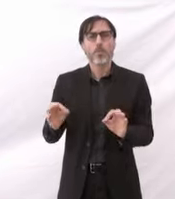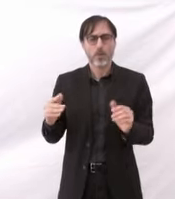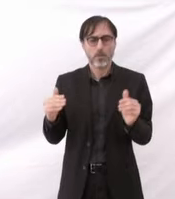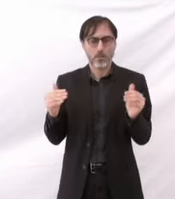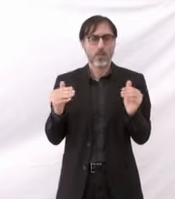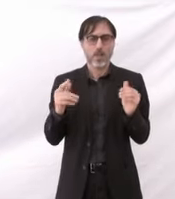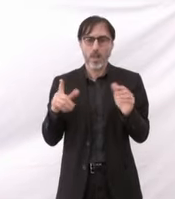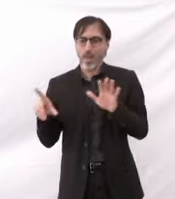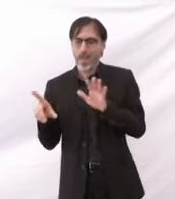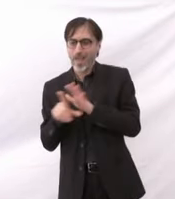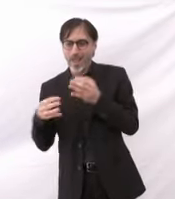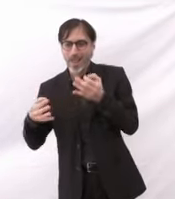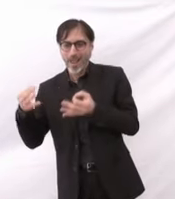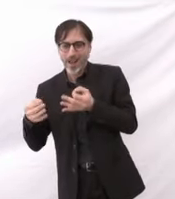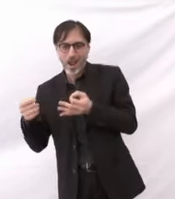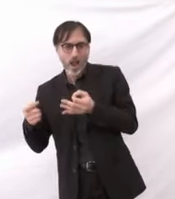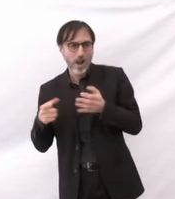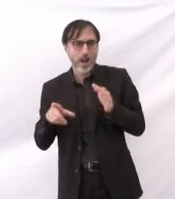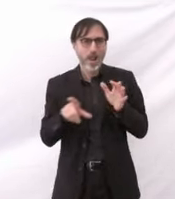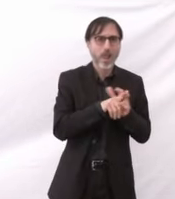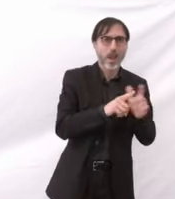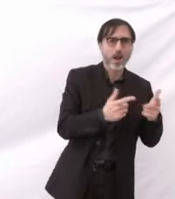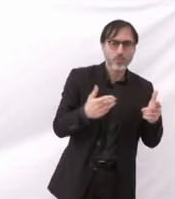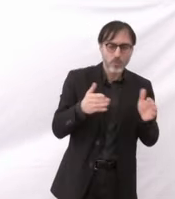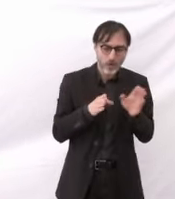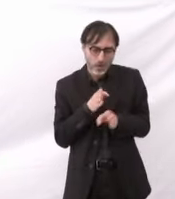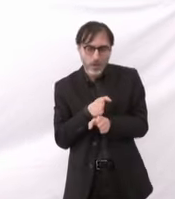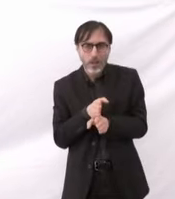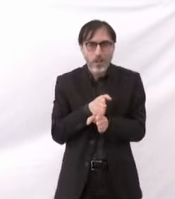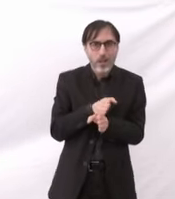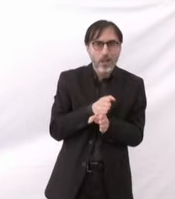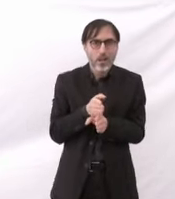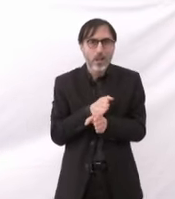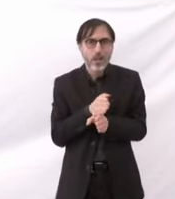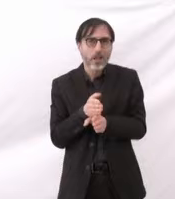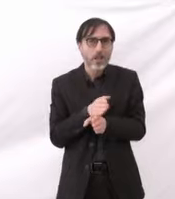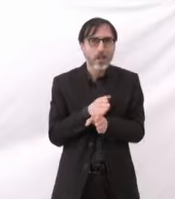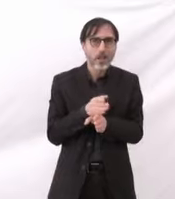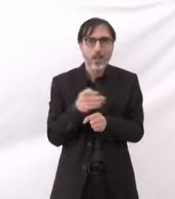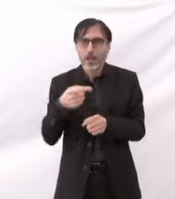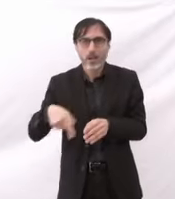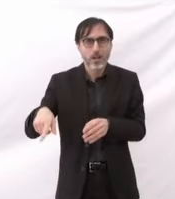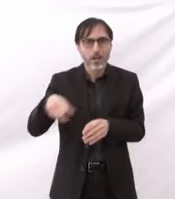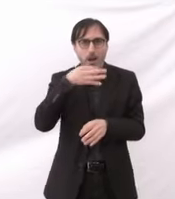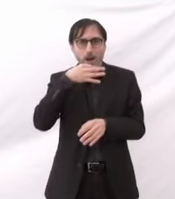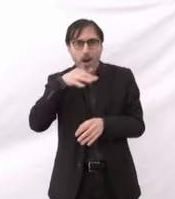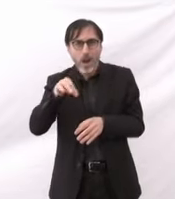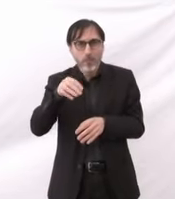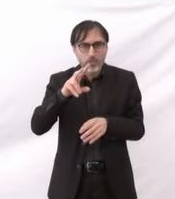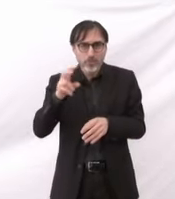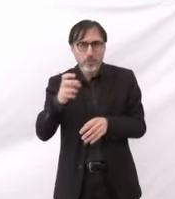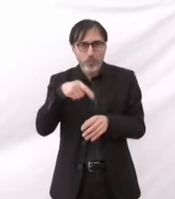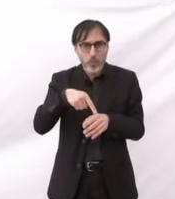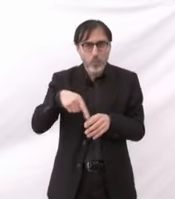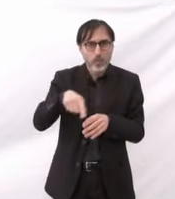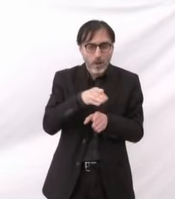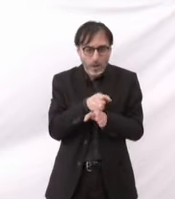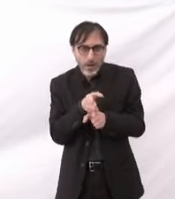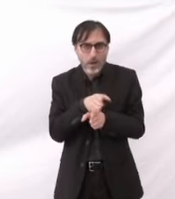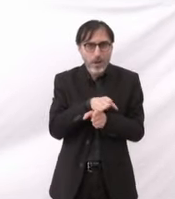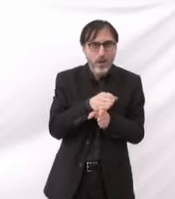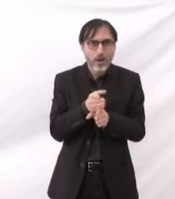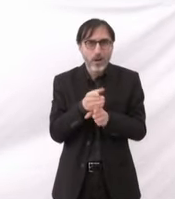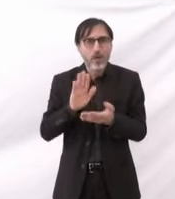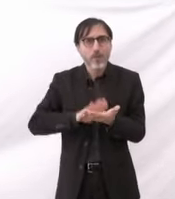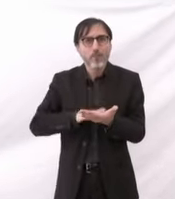tra legale e illegale, che sono ormai abili a sfruttare a